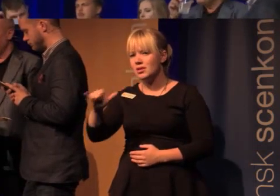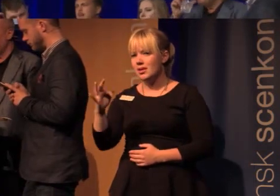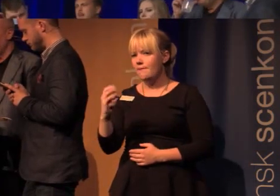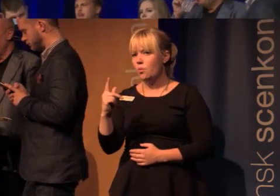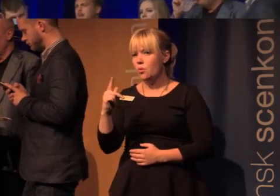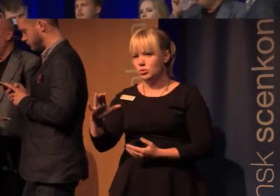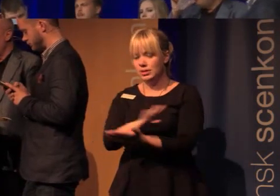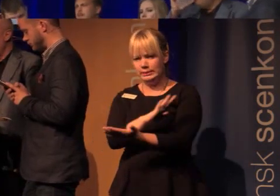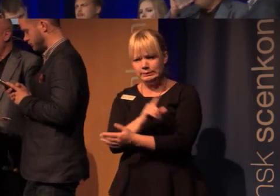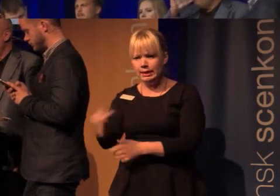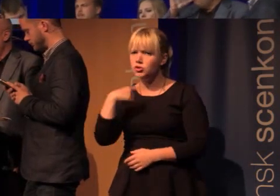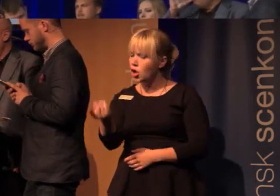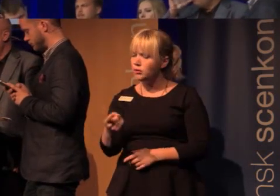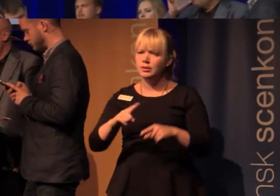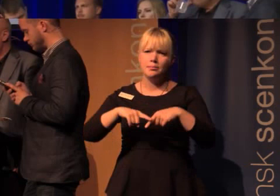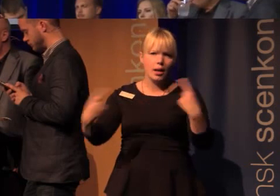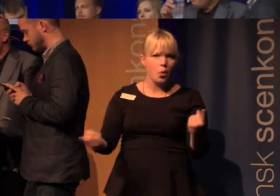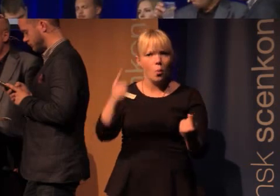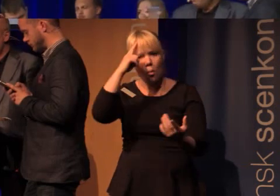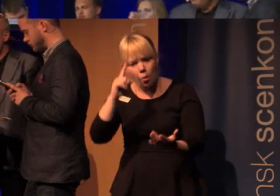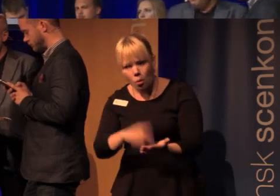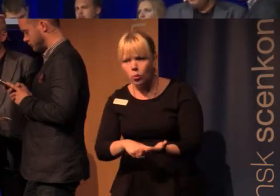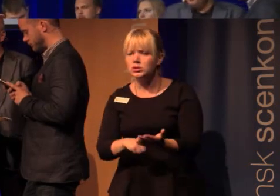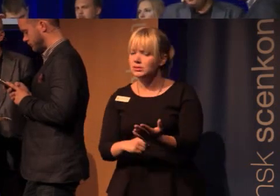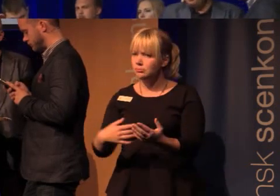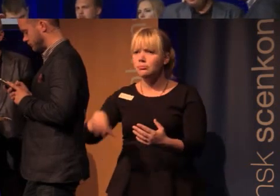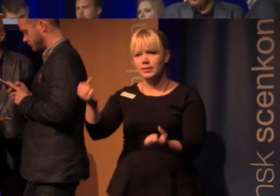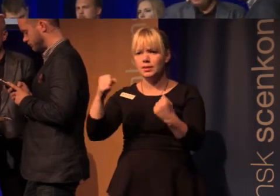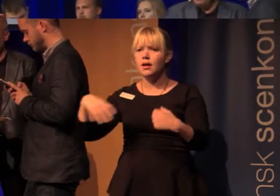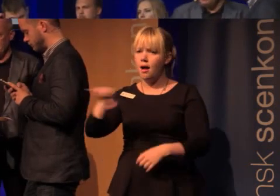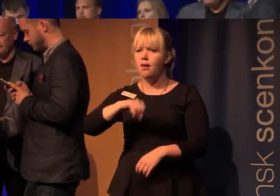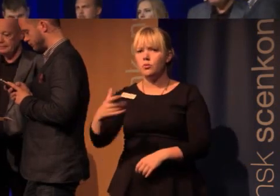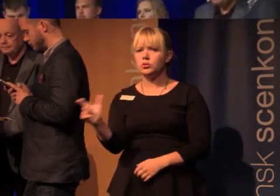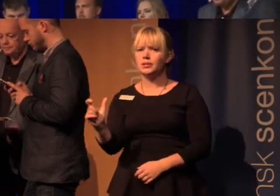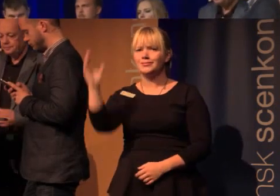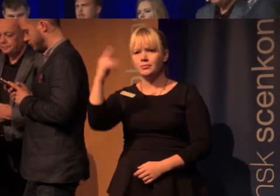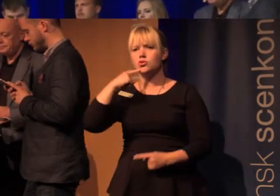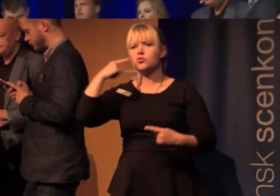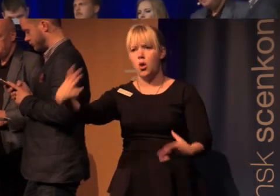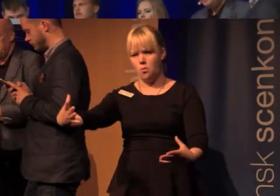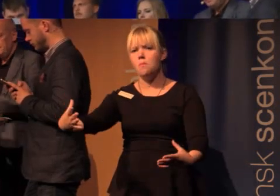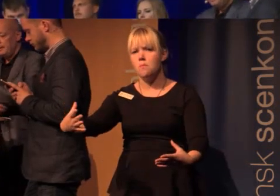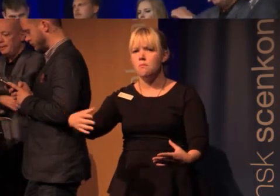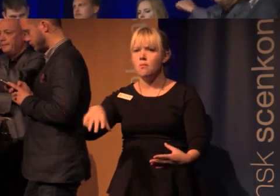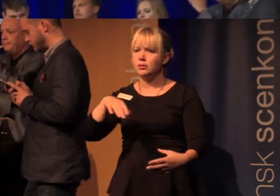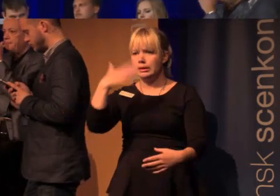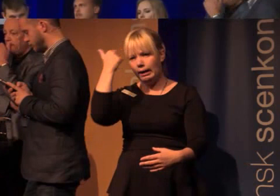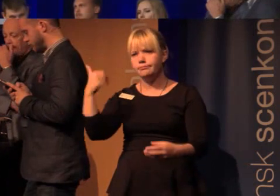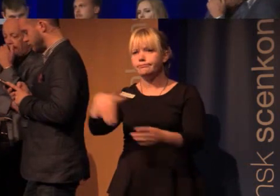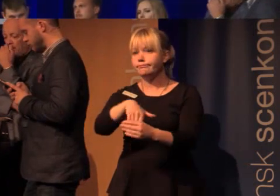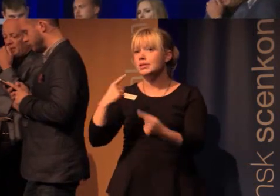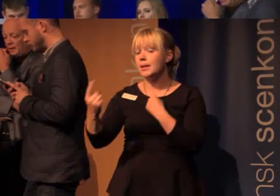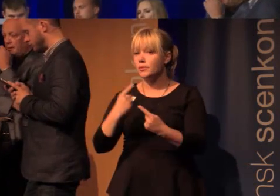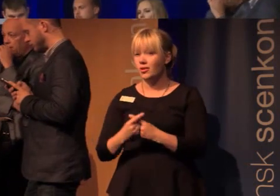att alla, oavsett åsikt och synpunkt, får komma till tals och få ta del i samtalet. Och då gällde